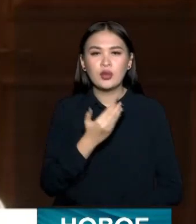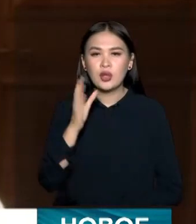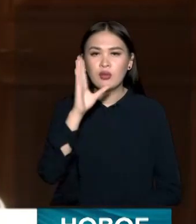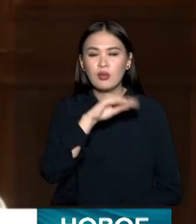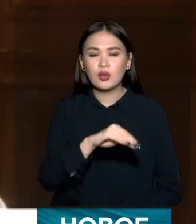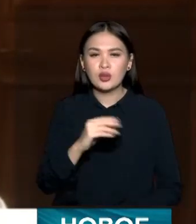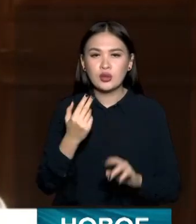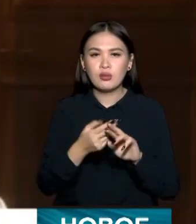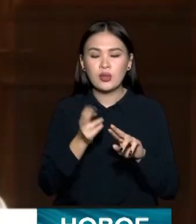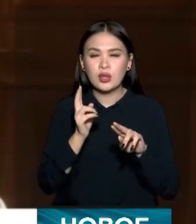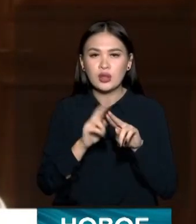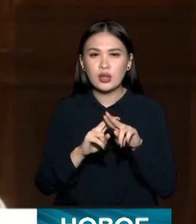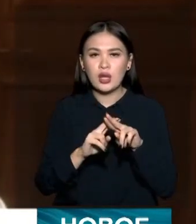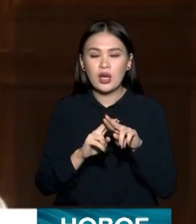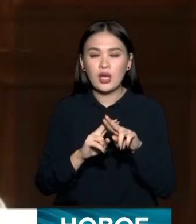создаете